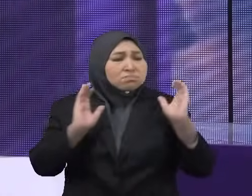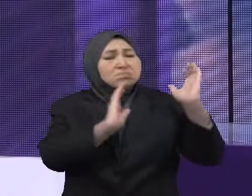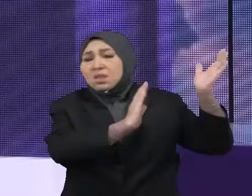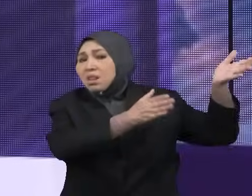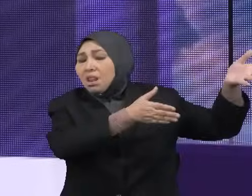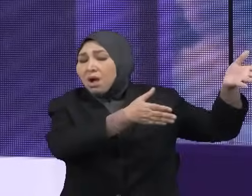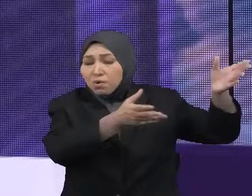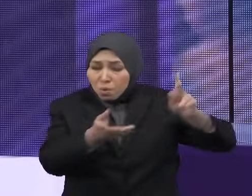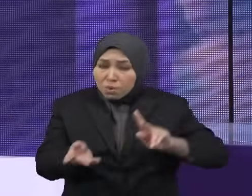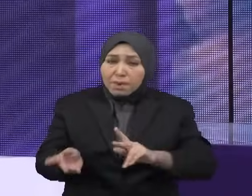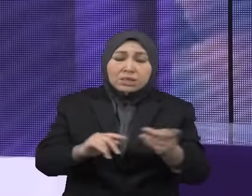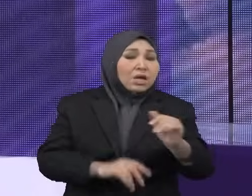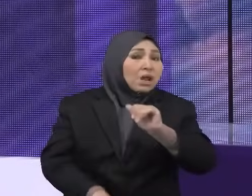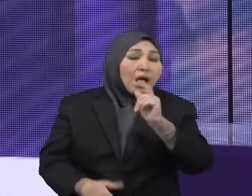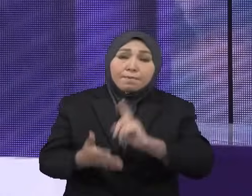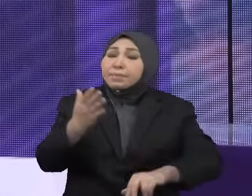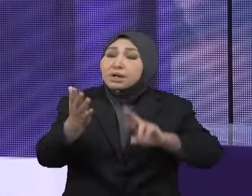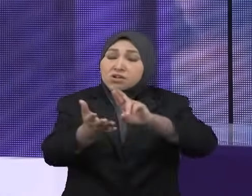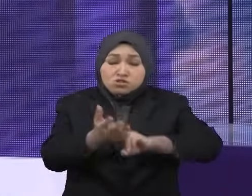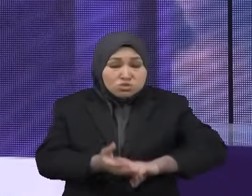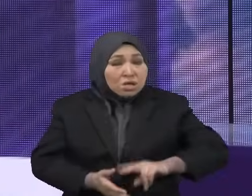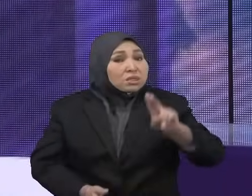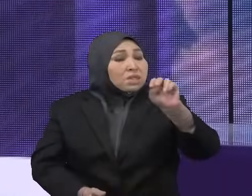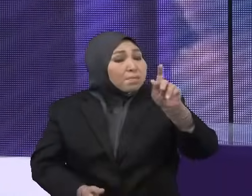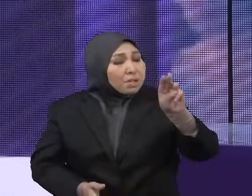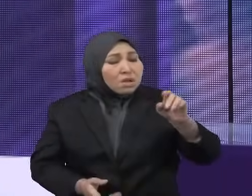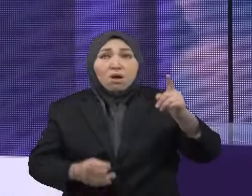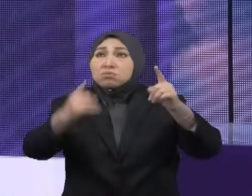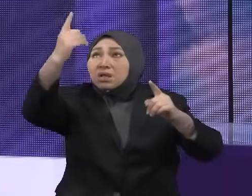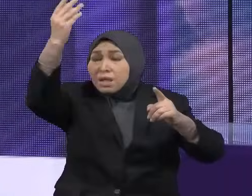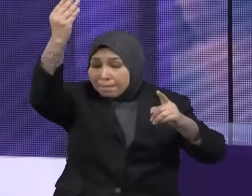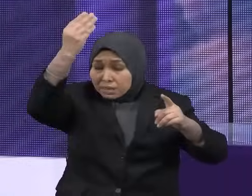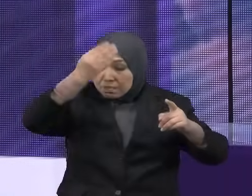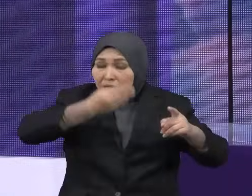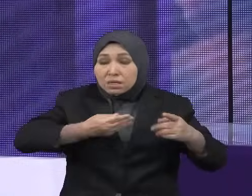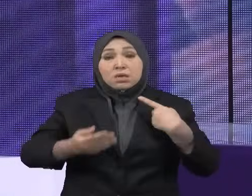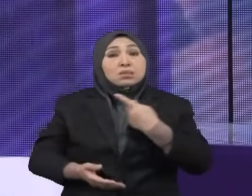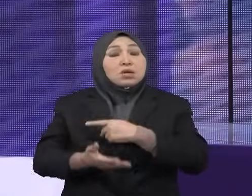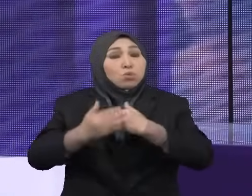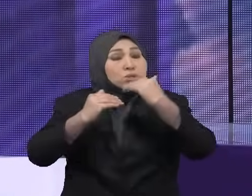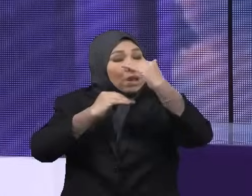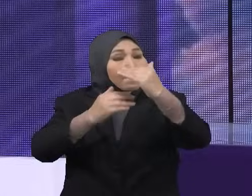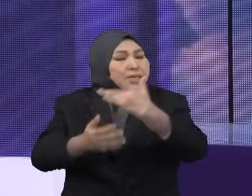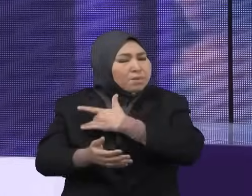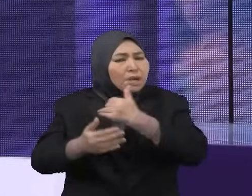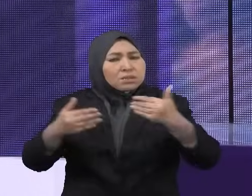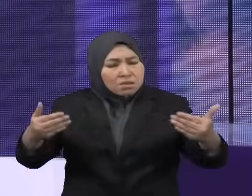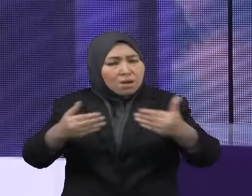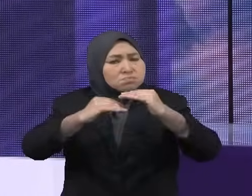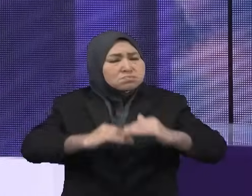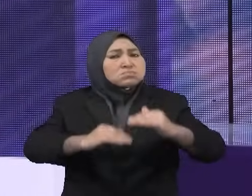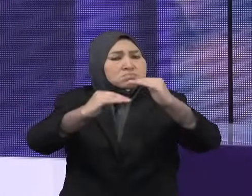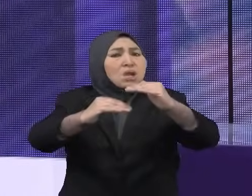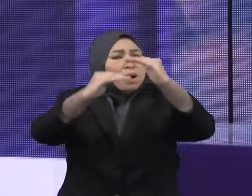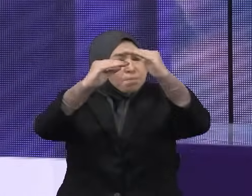meninggalkan, mengorbankan apa rezeki, nikmat yang Allah pernah beri pada kita, itu adalah tahap iman yang seterusnya yang